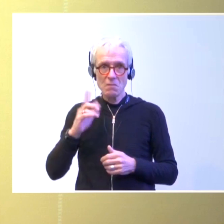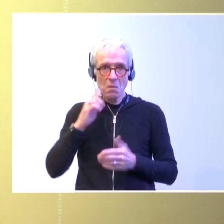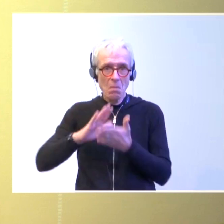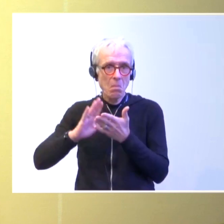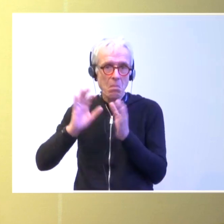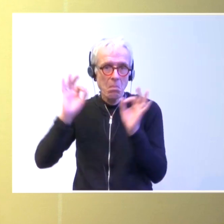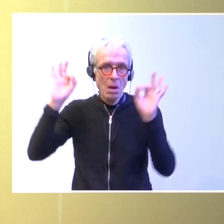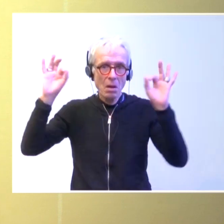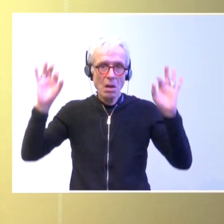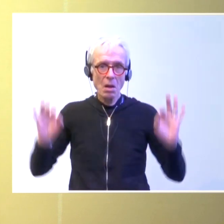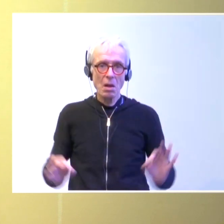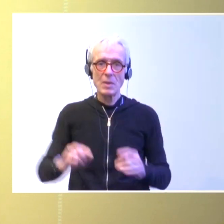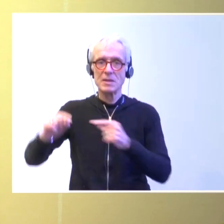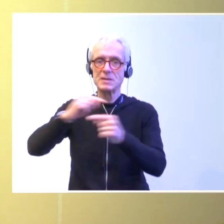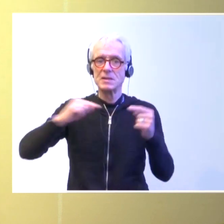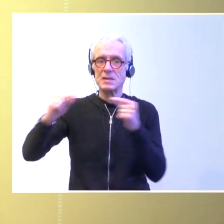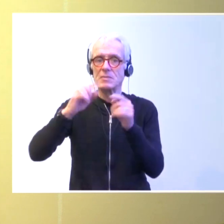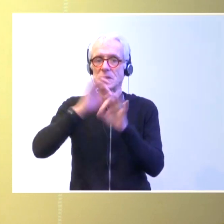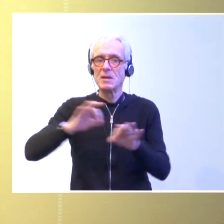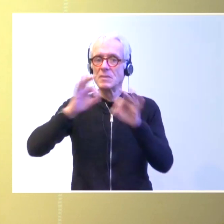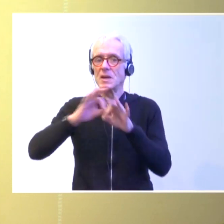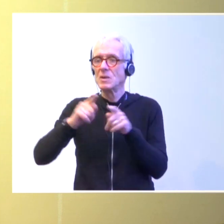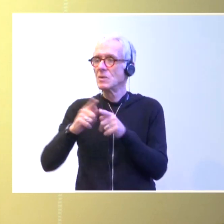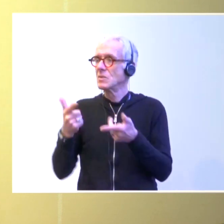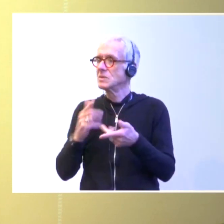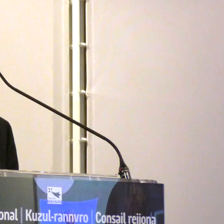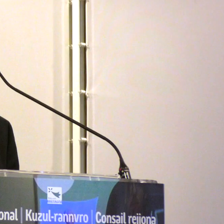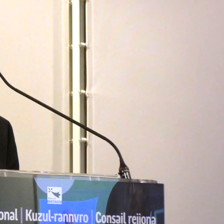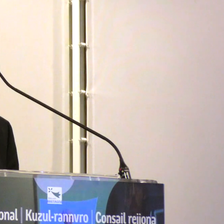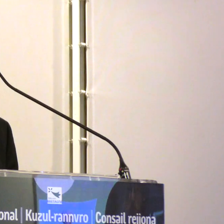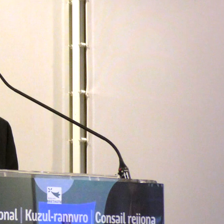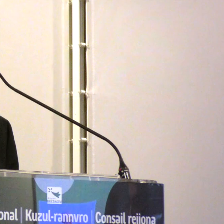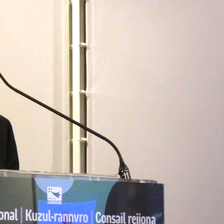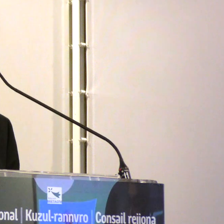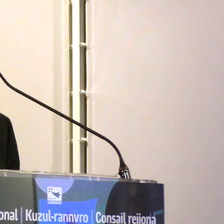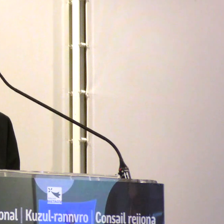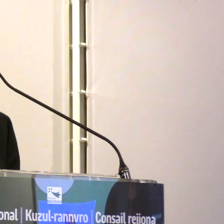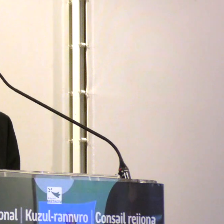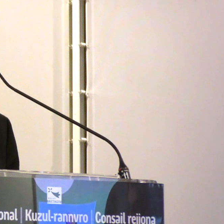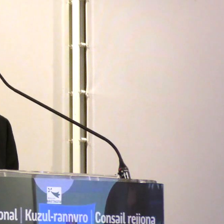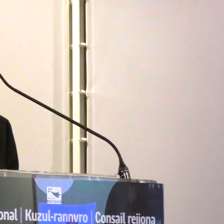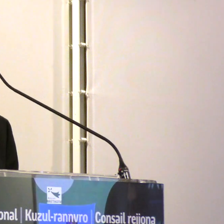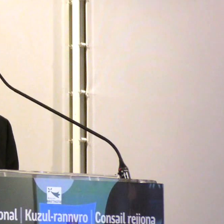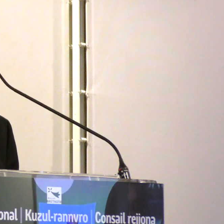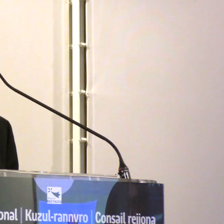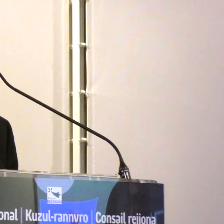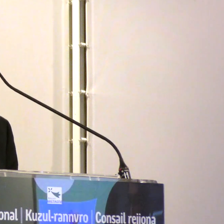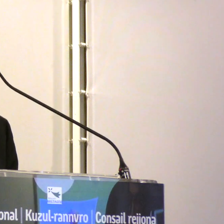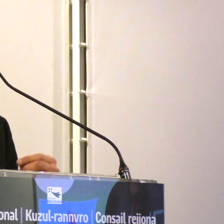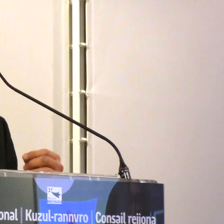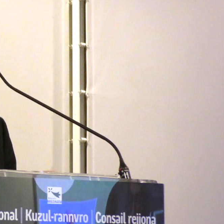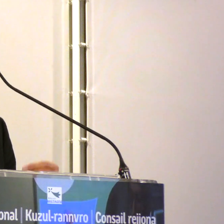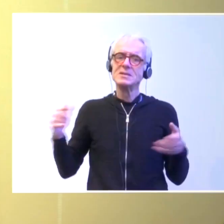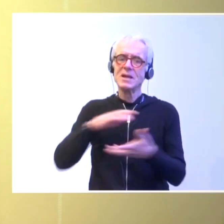débattre beaucoup et ne voulaient pas des débouchés pour eux dans les institutions de la République. Une révolution en faveur des jeunes